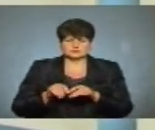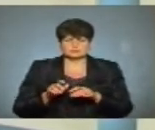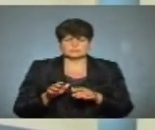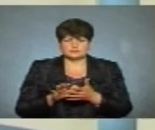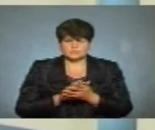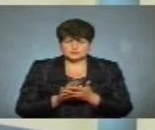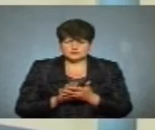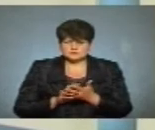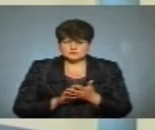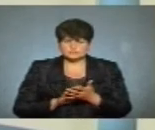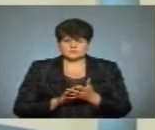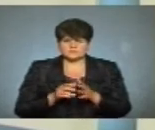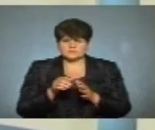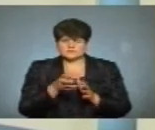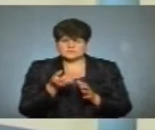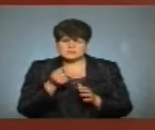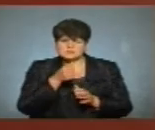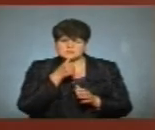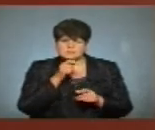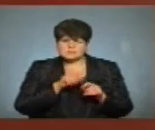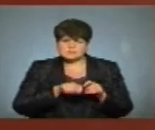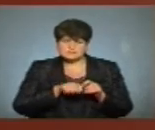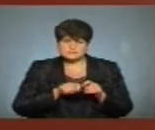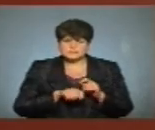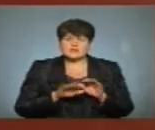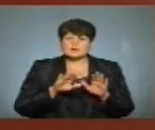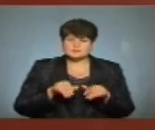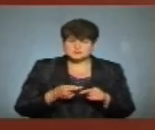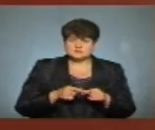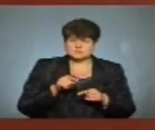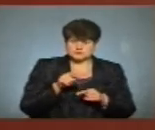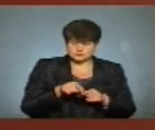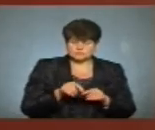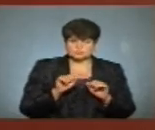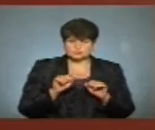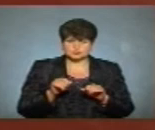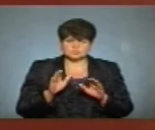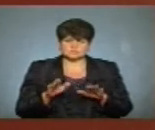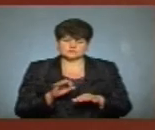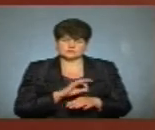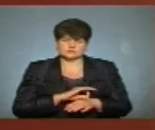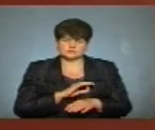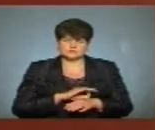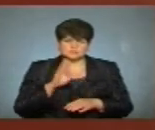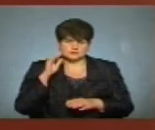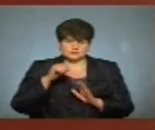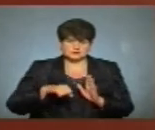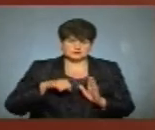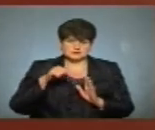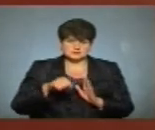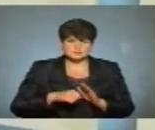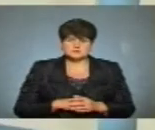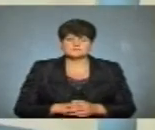взяті проби для аналізу, і лише після позитивних висновків можна буде користуватися цими криницями.